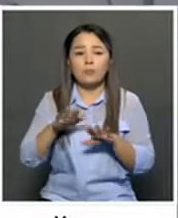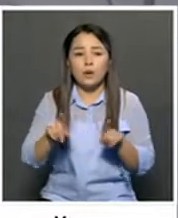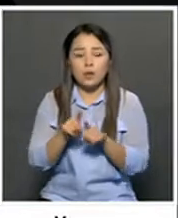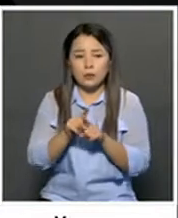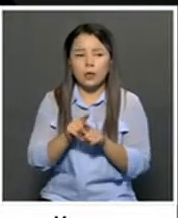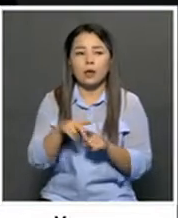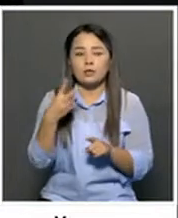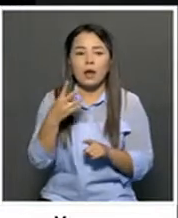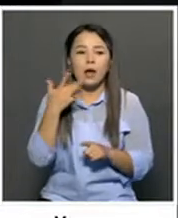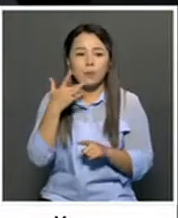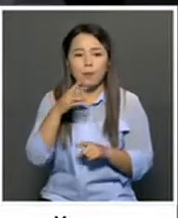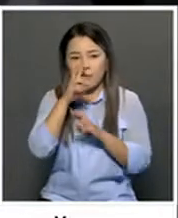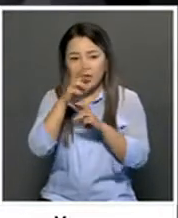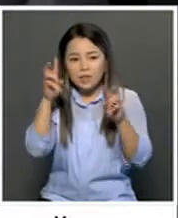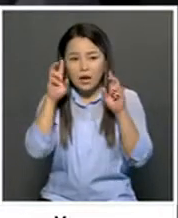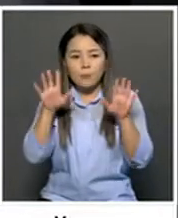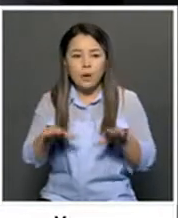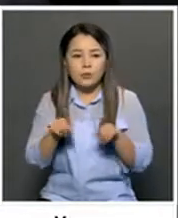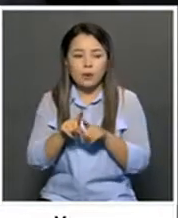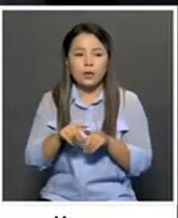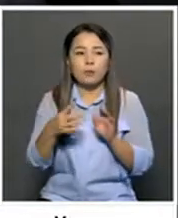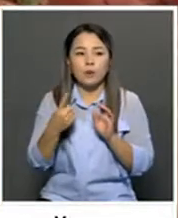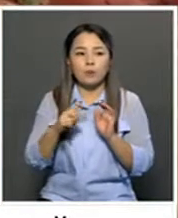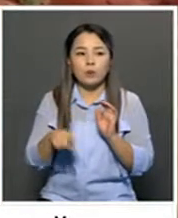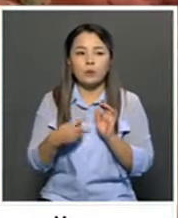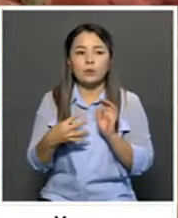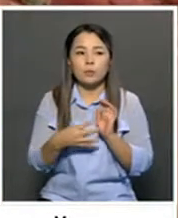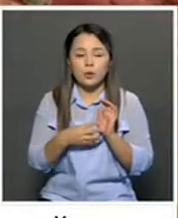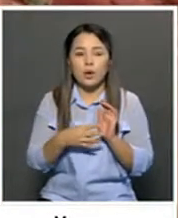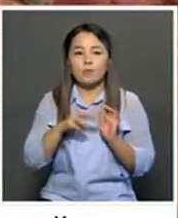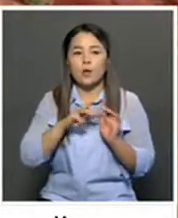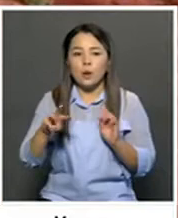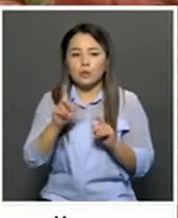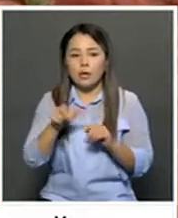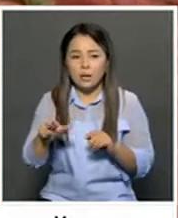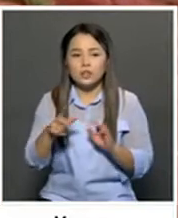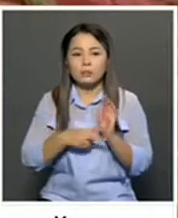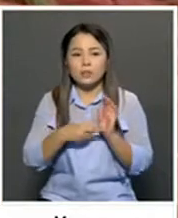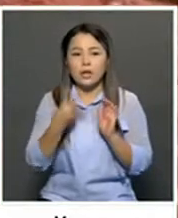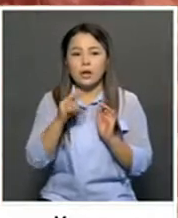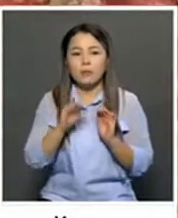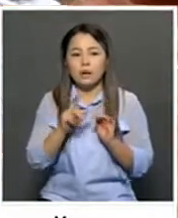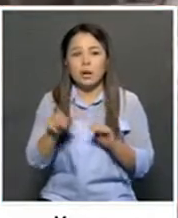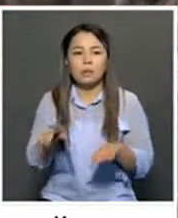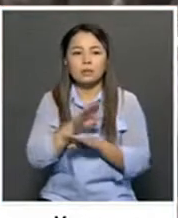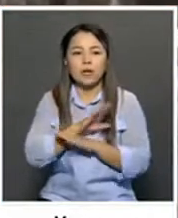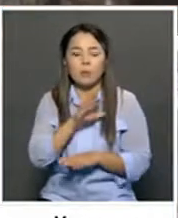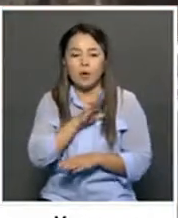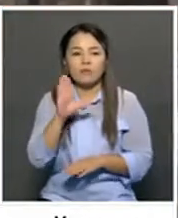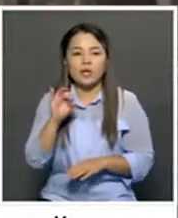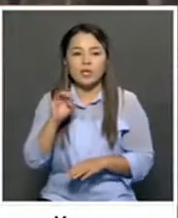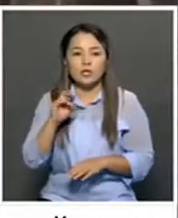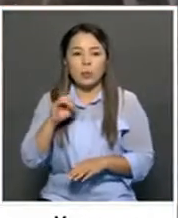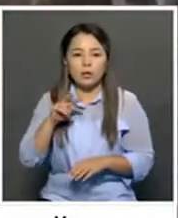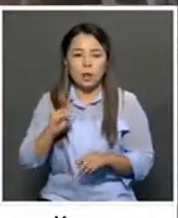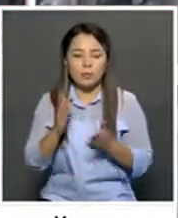екі Америкада тіркелді. Бразилияда коронавирус 1,9 миллионға жуық адамнан анықталып, 72 мыңнан астамы қайтыс болған. Венесуэла